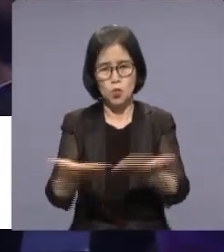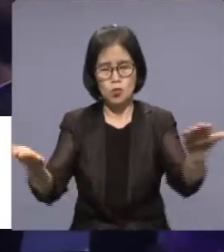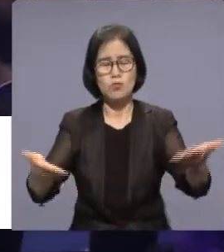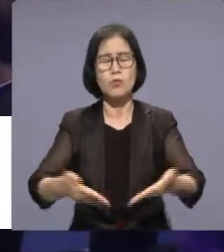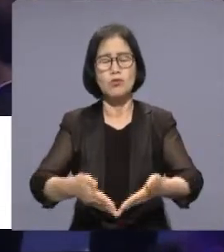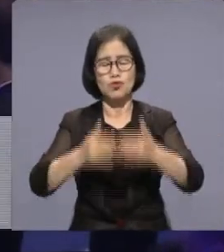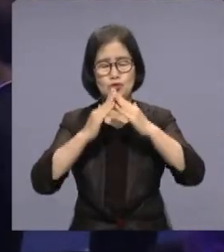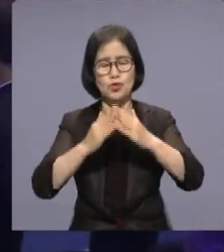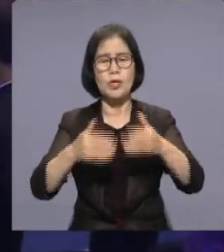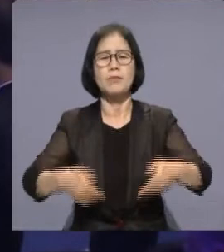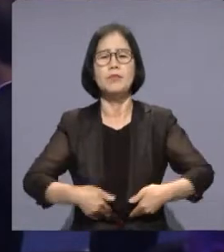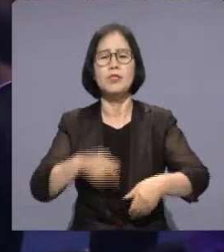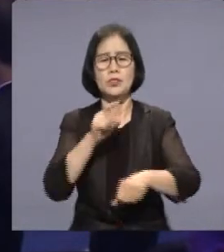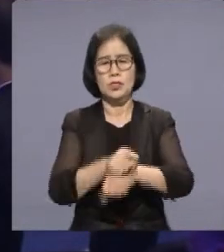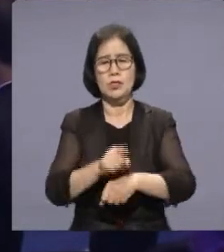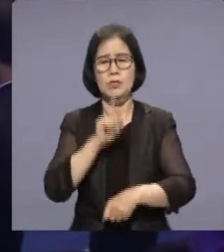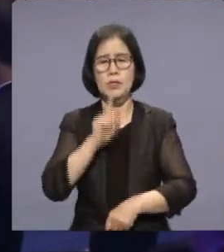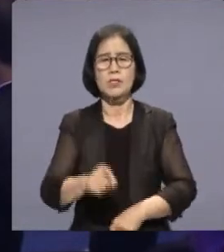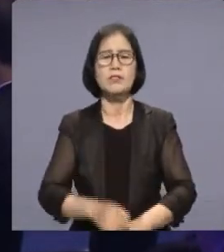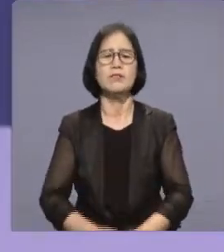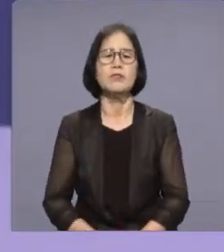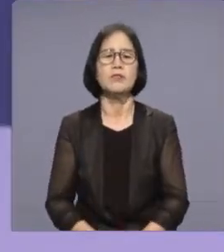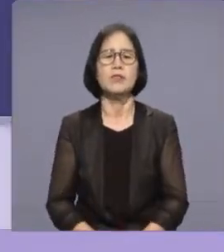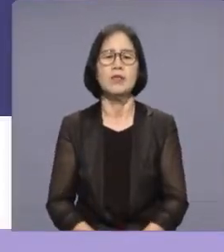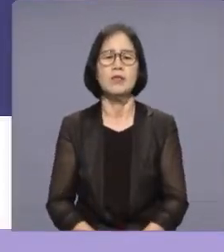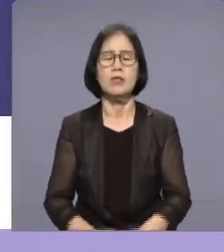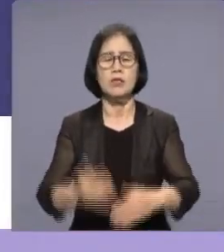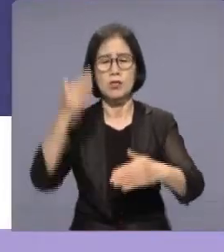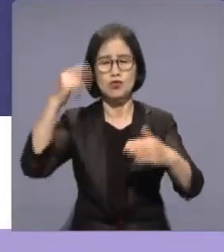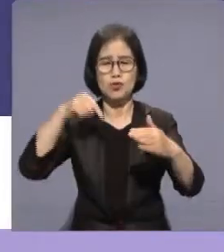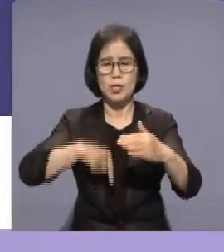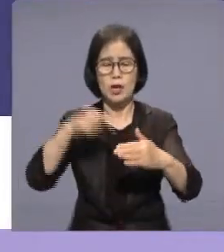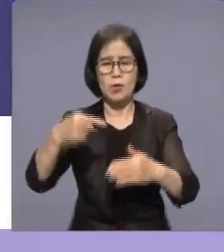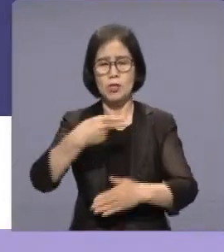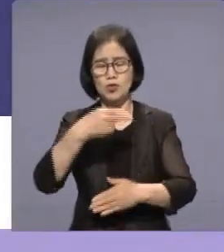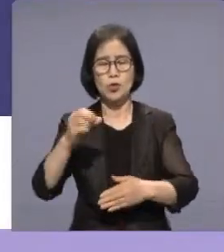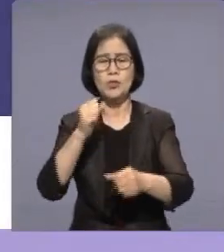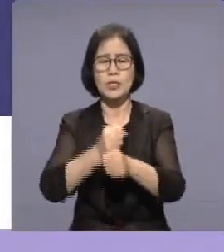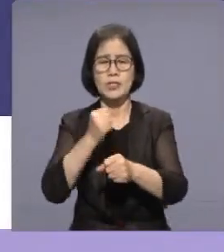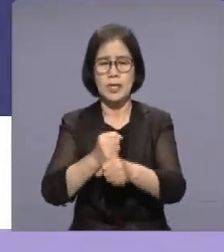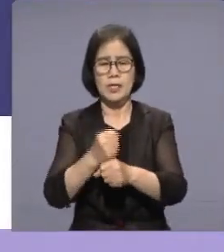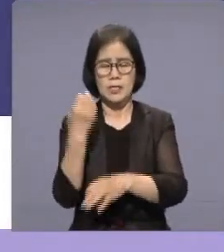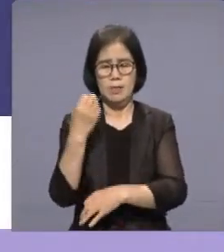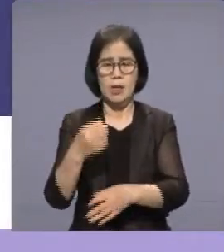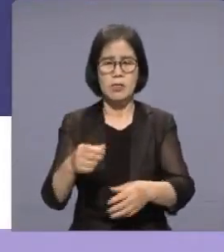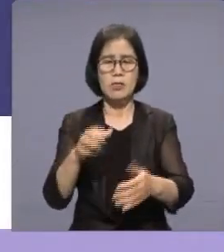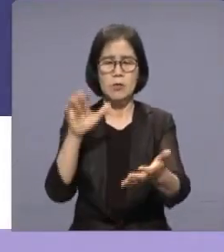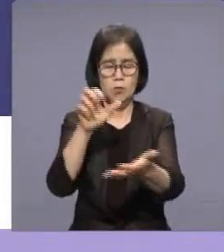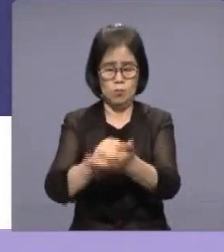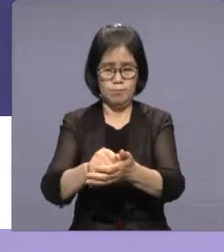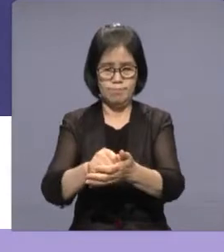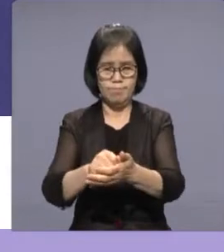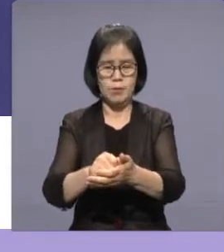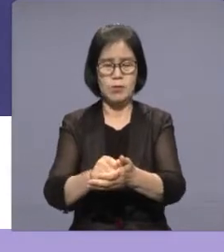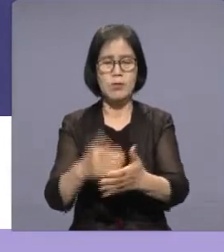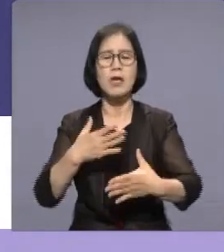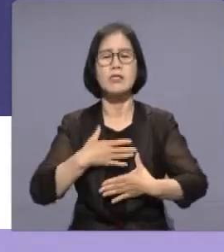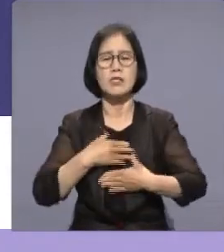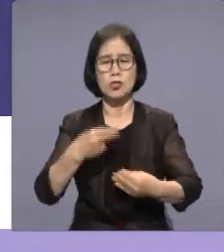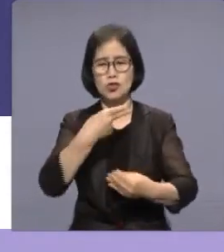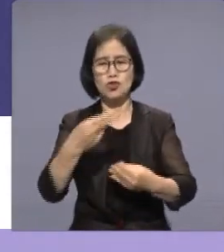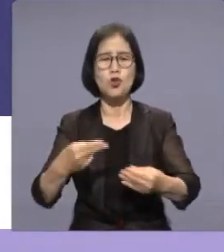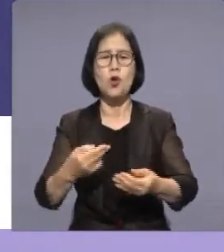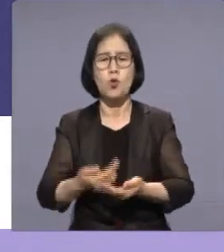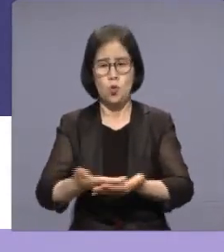구축의 필요성을 강조했습니다. 국내외 수소 생산 기반을 확보해 안정적인 수소